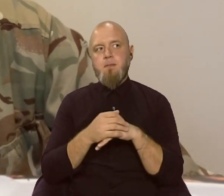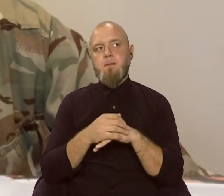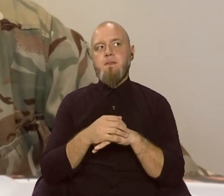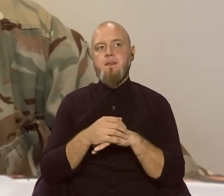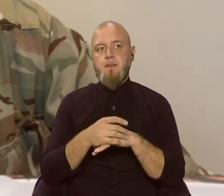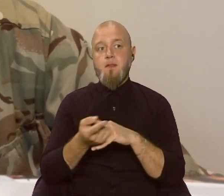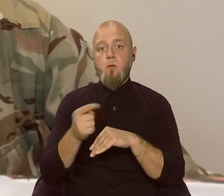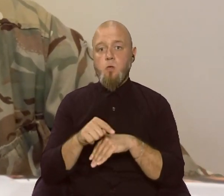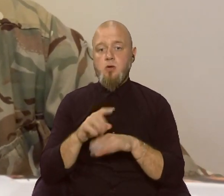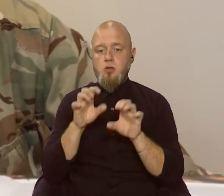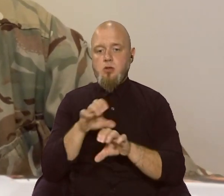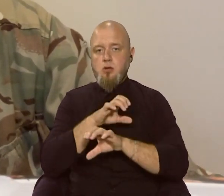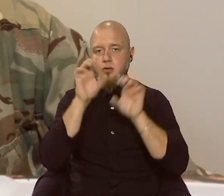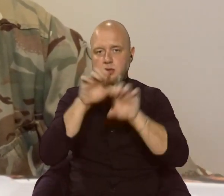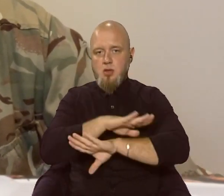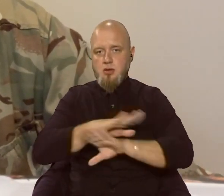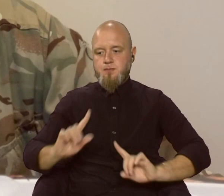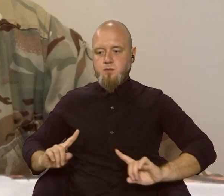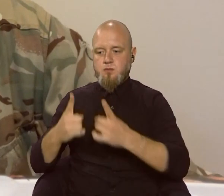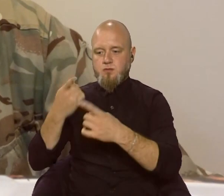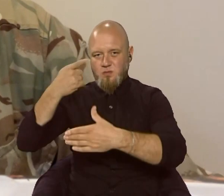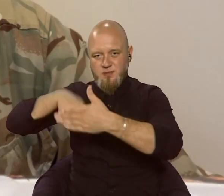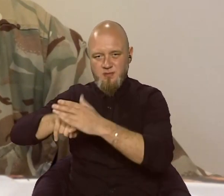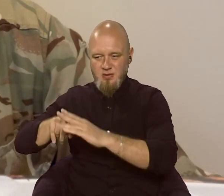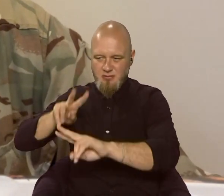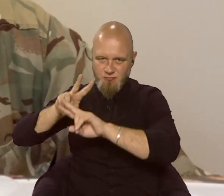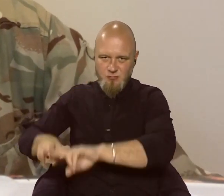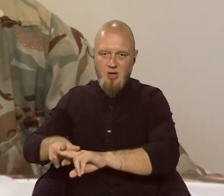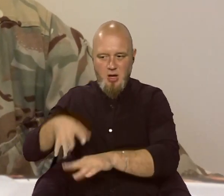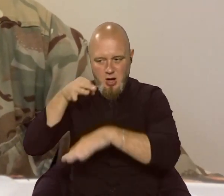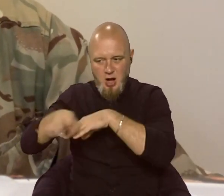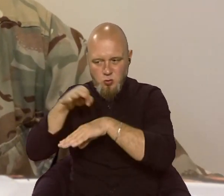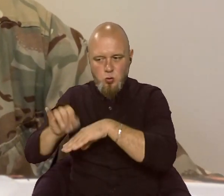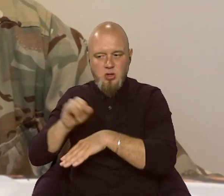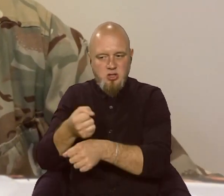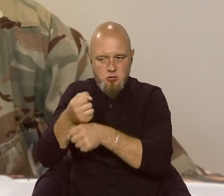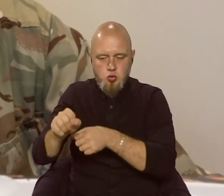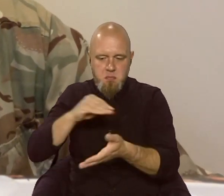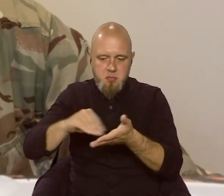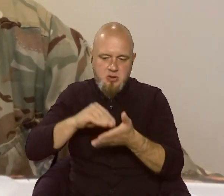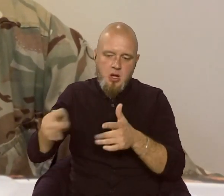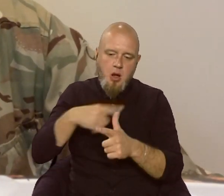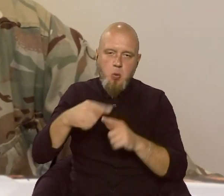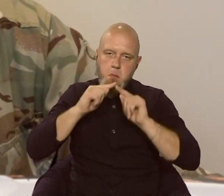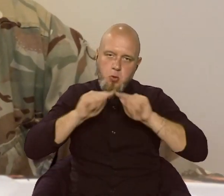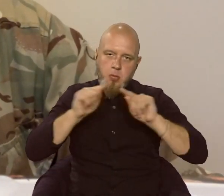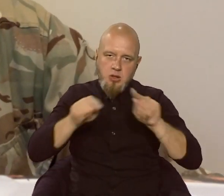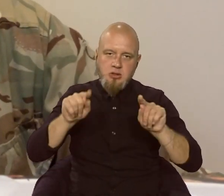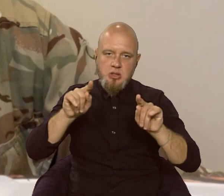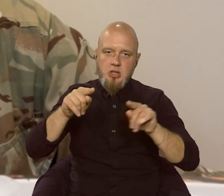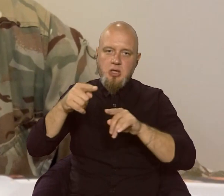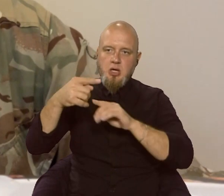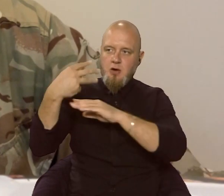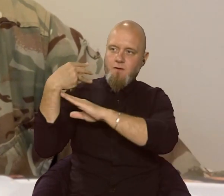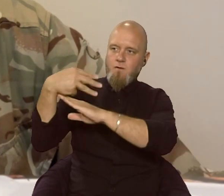підтримують. Тоді в незаконному утриманні в підвалах вони їх катують і змушують писати або пропагандистські ролики, які